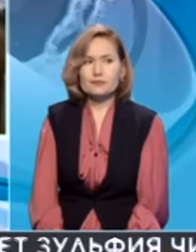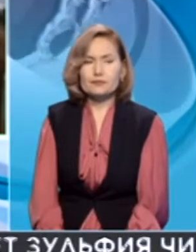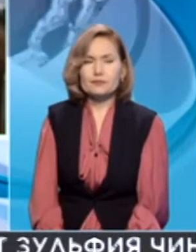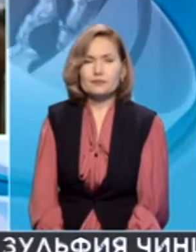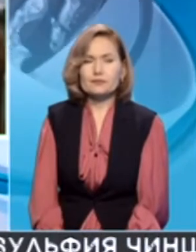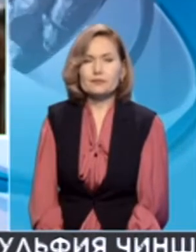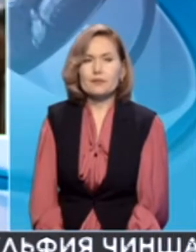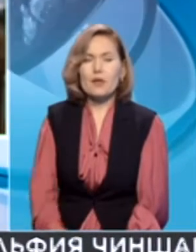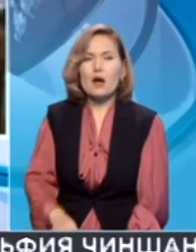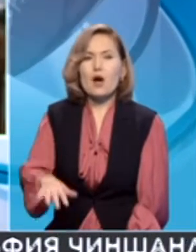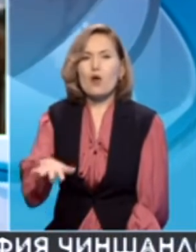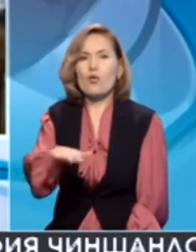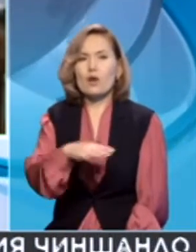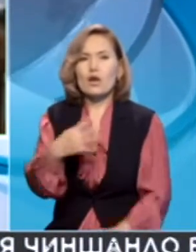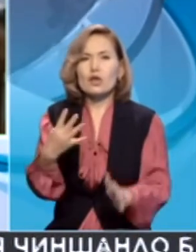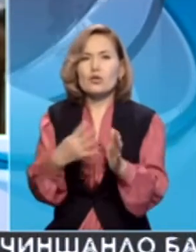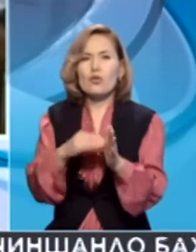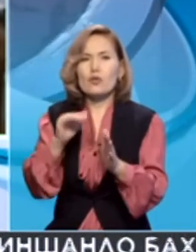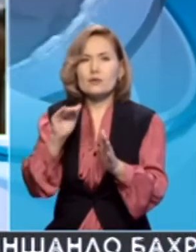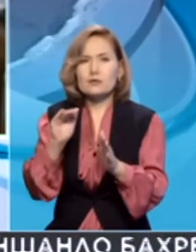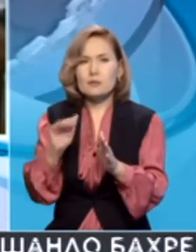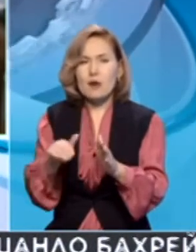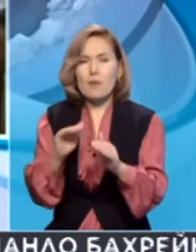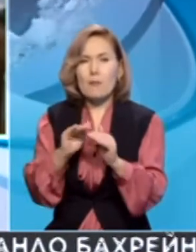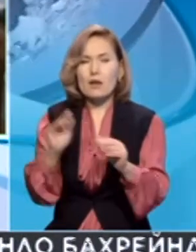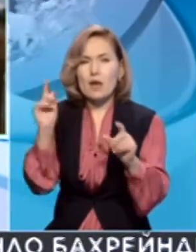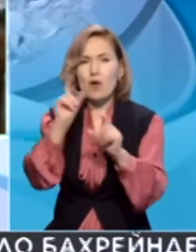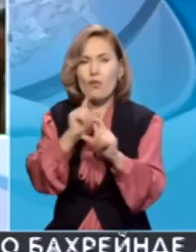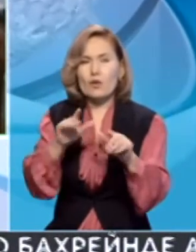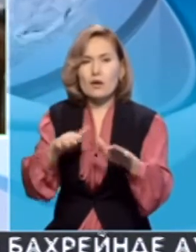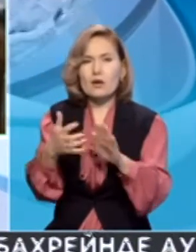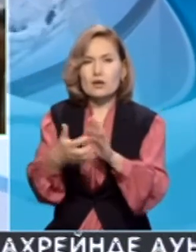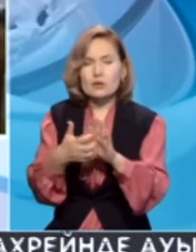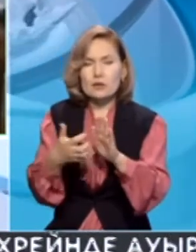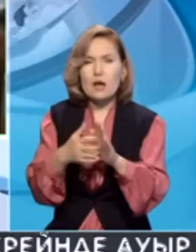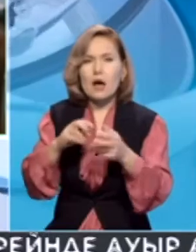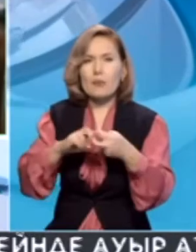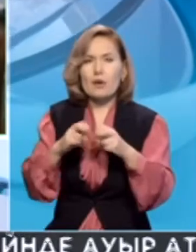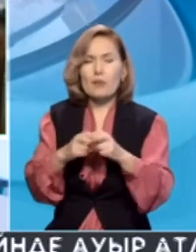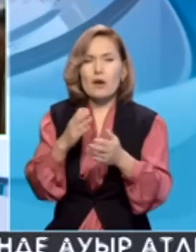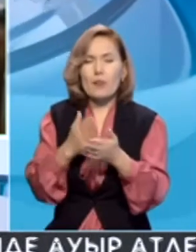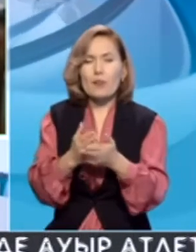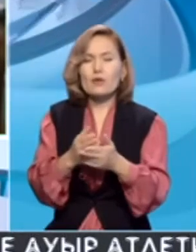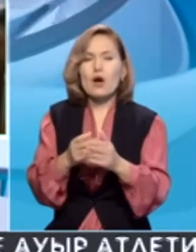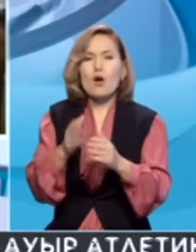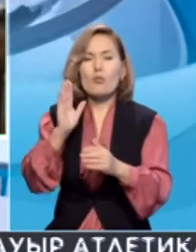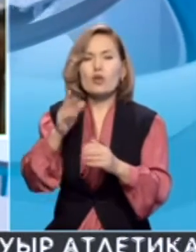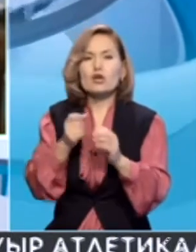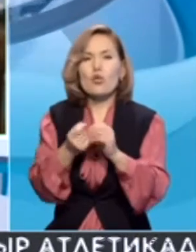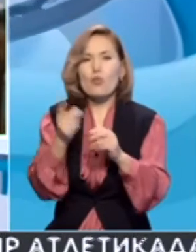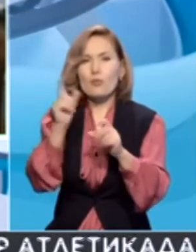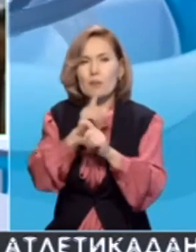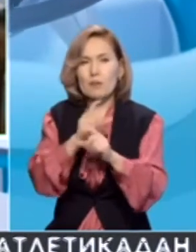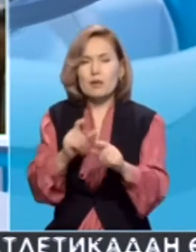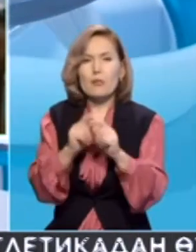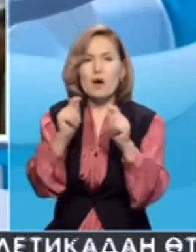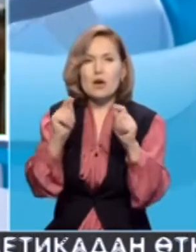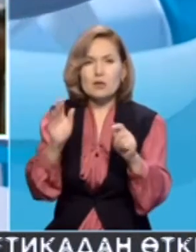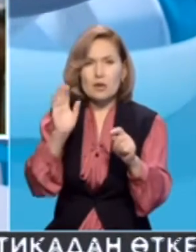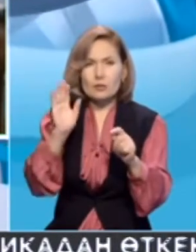Рахмет, өңірде 9 мыңдай балаға орын жетпейді. Келешекте 11 мектеп салынбақ, бірақ мұның өзі жеткіліксіз көрінеді. Мәселе қалай